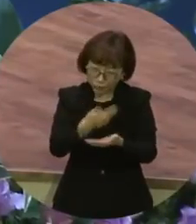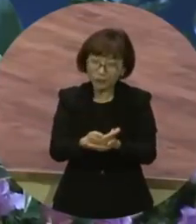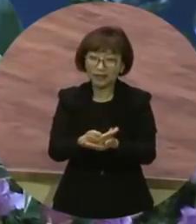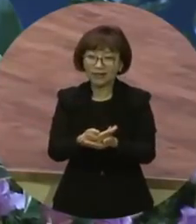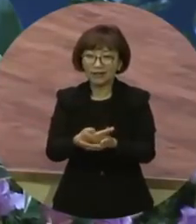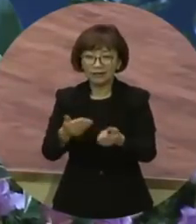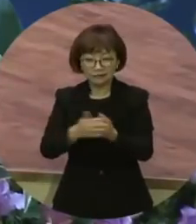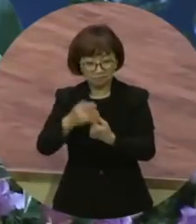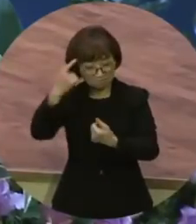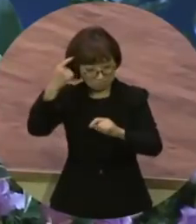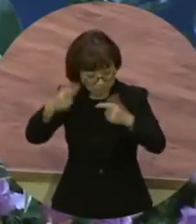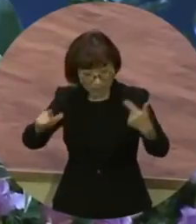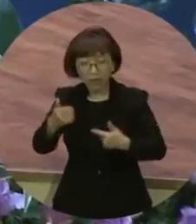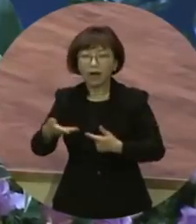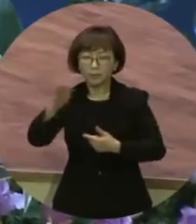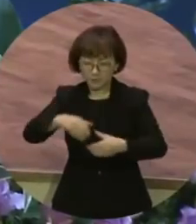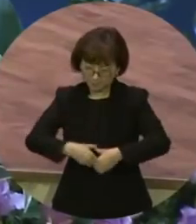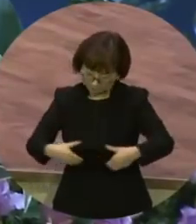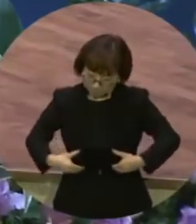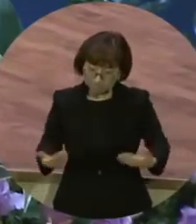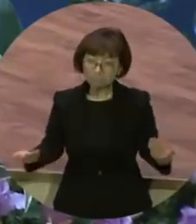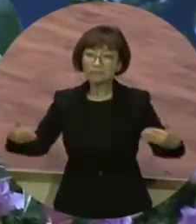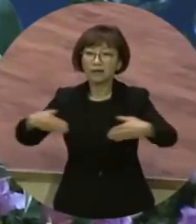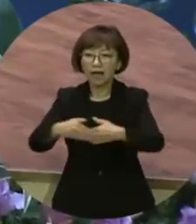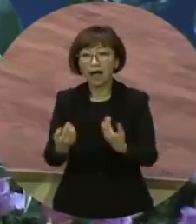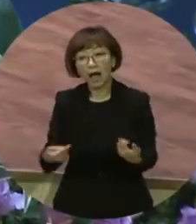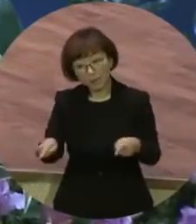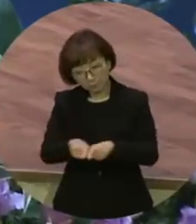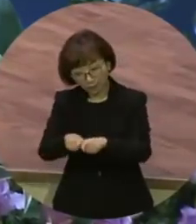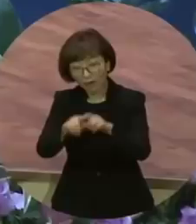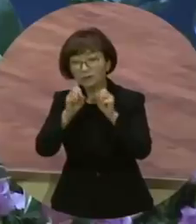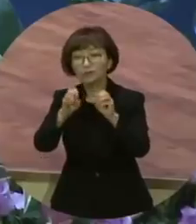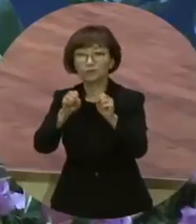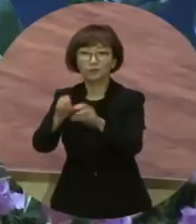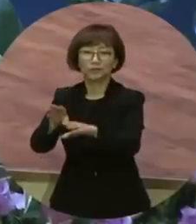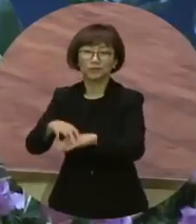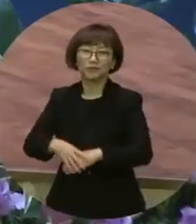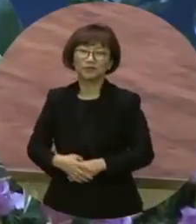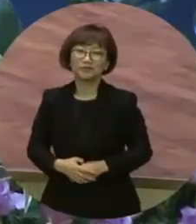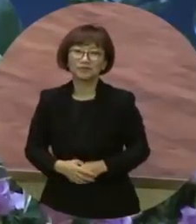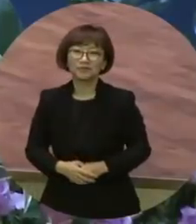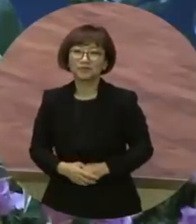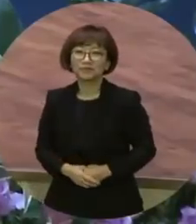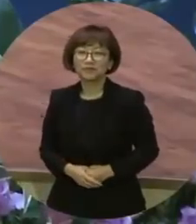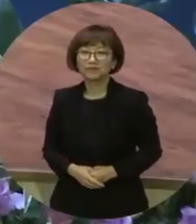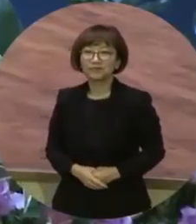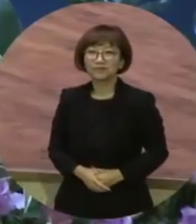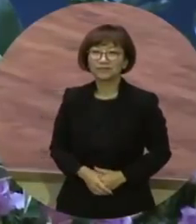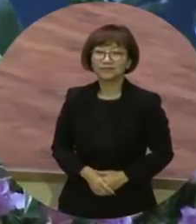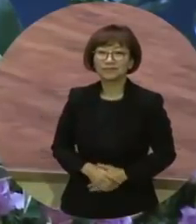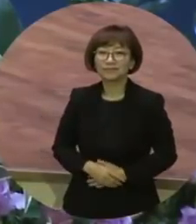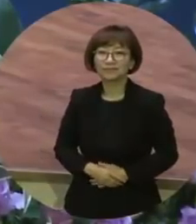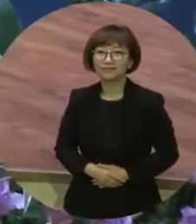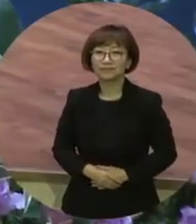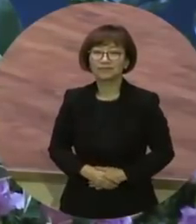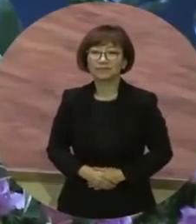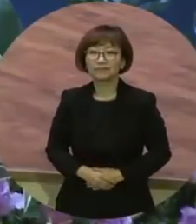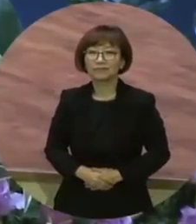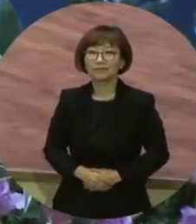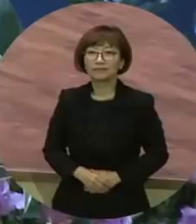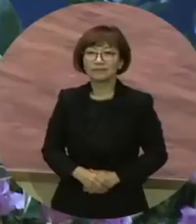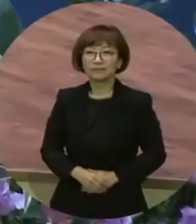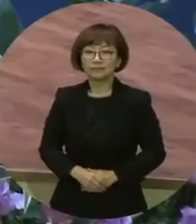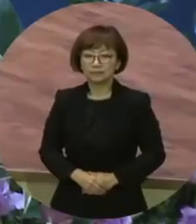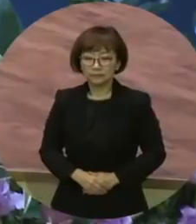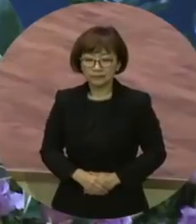여러분 이 사모늘 속에 이런 응답을 누리다 보면요, 결과적으로 가장 나에게 크게 부딪혀오는 게 뭐냐? 나는 정말 하나님의